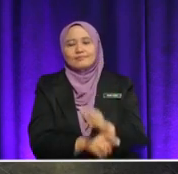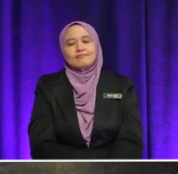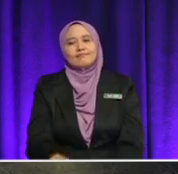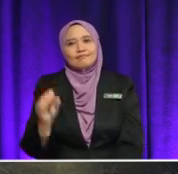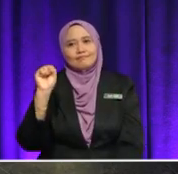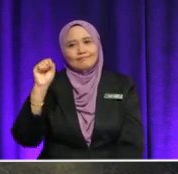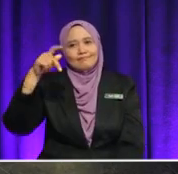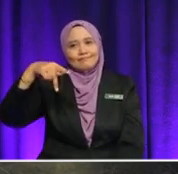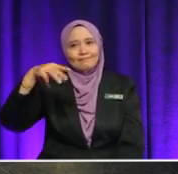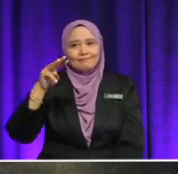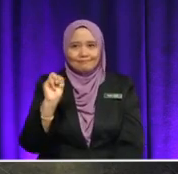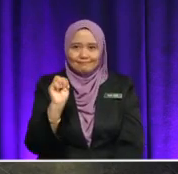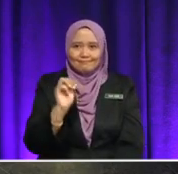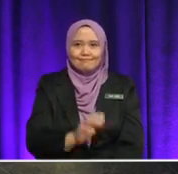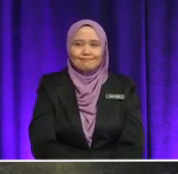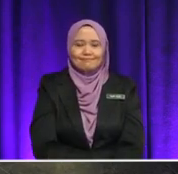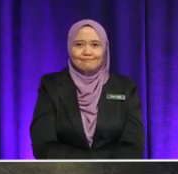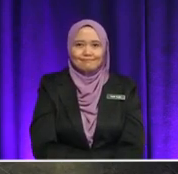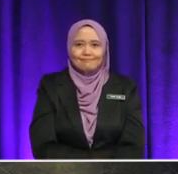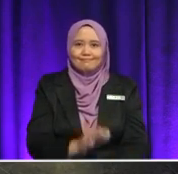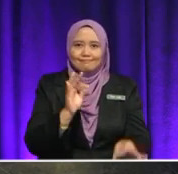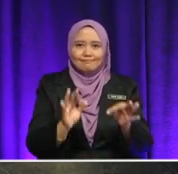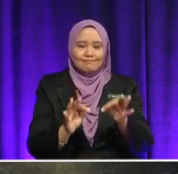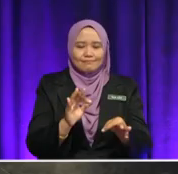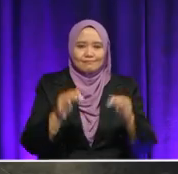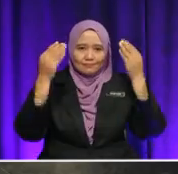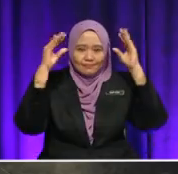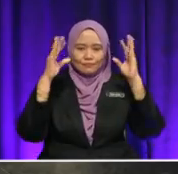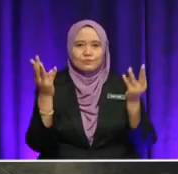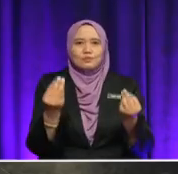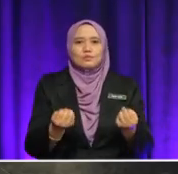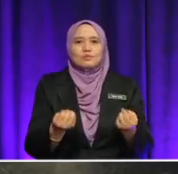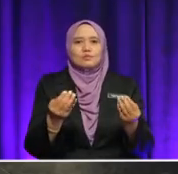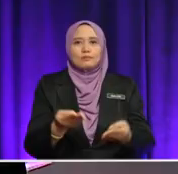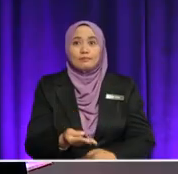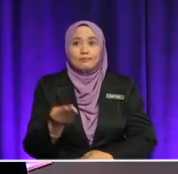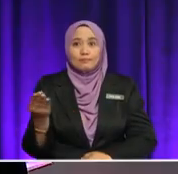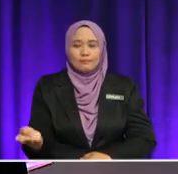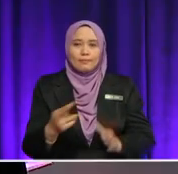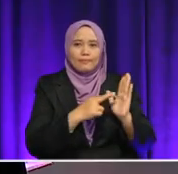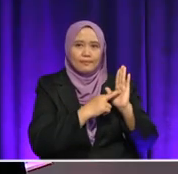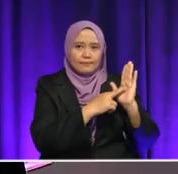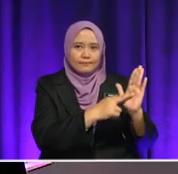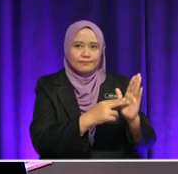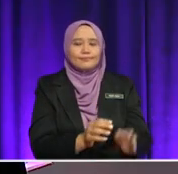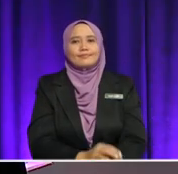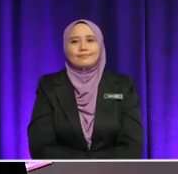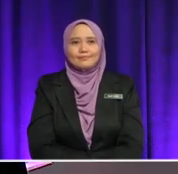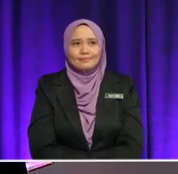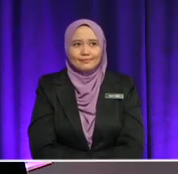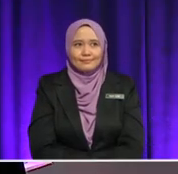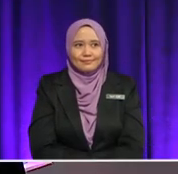murid-murid semua dan cukup kalau guru-guru atau pemberi murid nak buat bahan nunjukan gak mandi inilah kebaikan